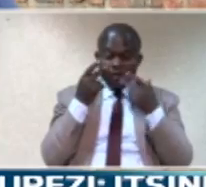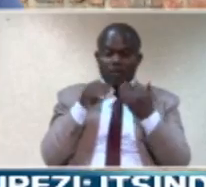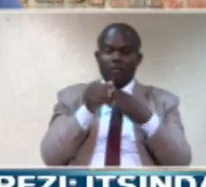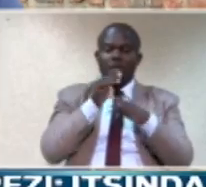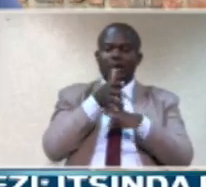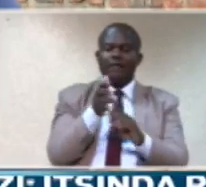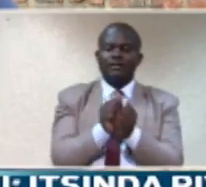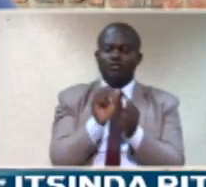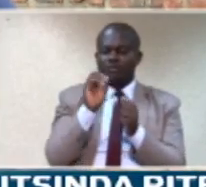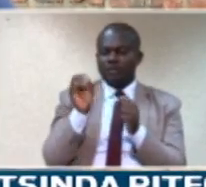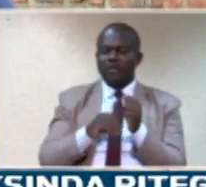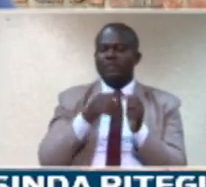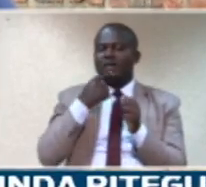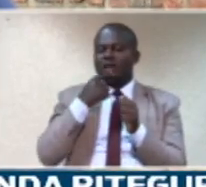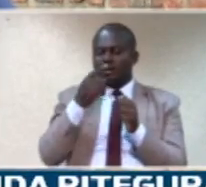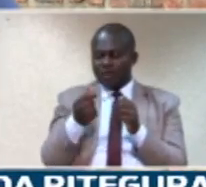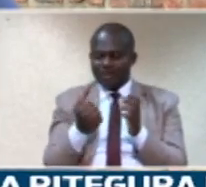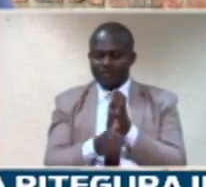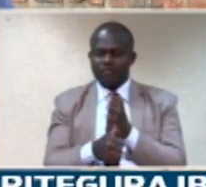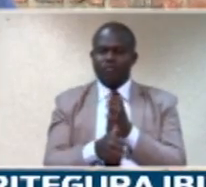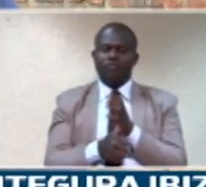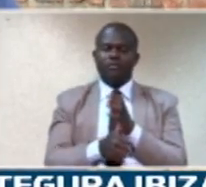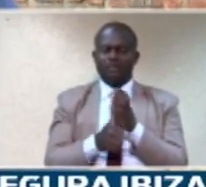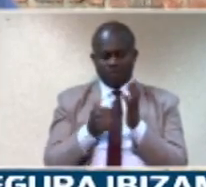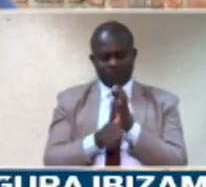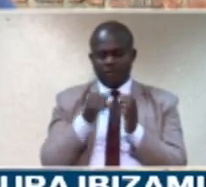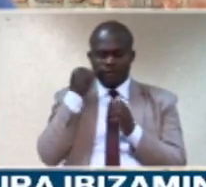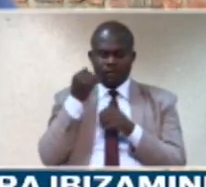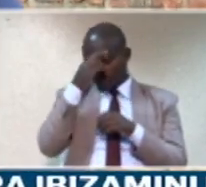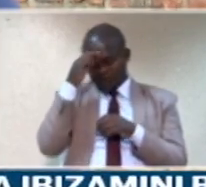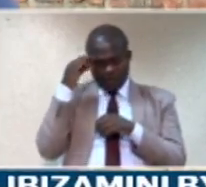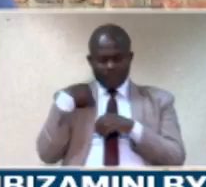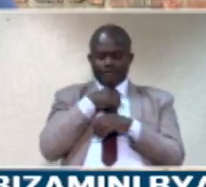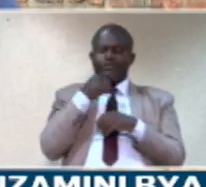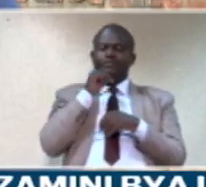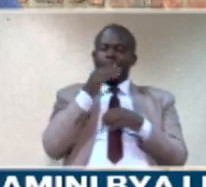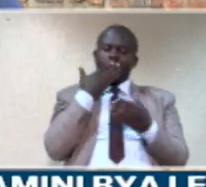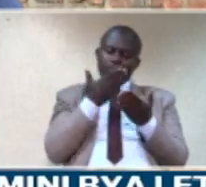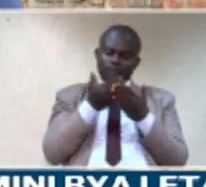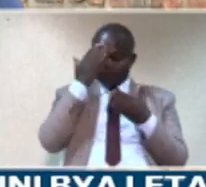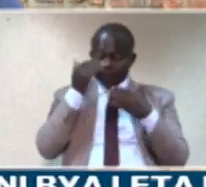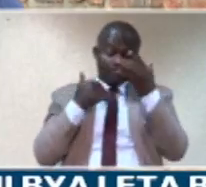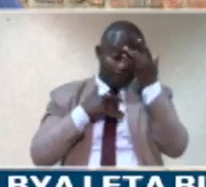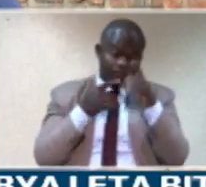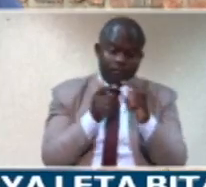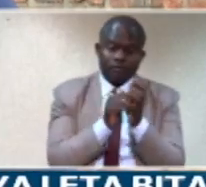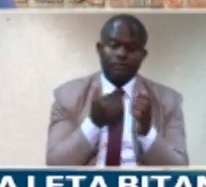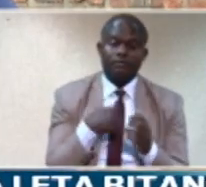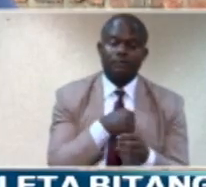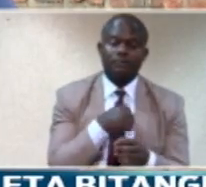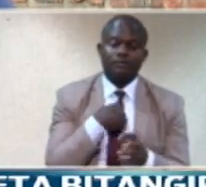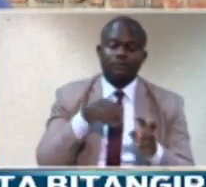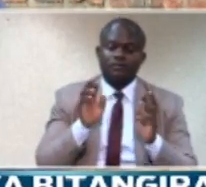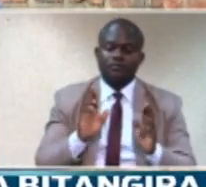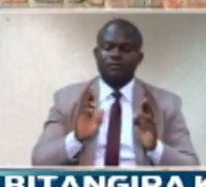barenga 10% byari kuba ari kaga gakomeye. Niyo mpamvu uvuga ngo si byiza kuko ni ubwandu ariko mfite